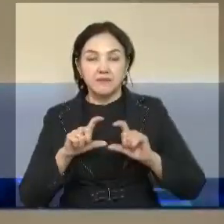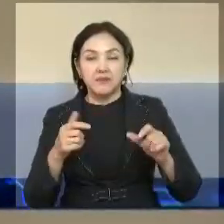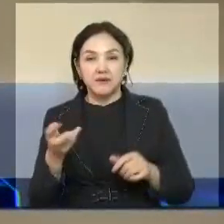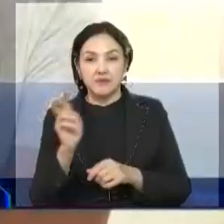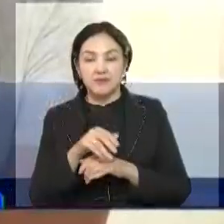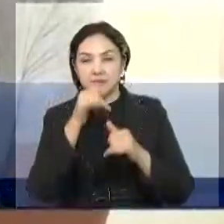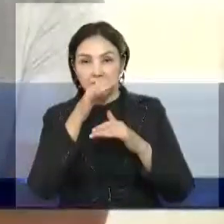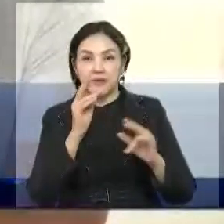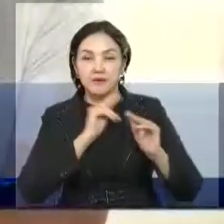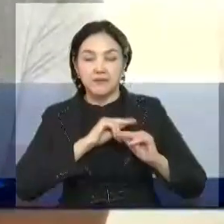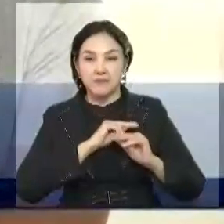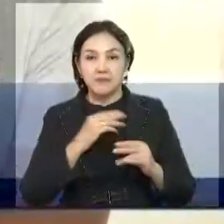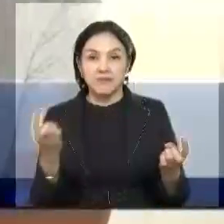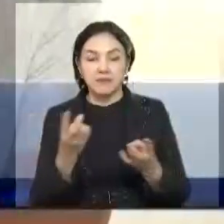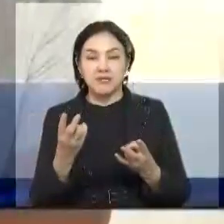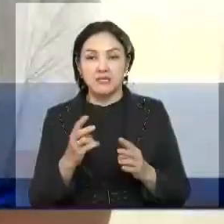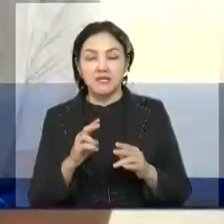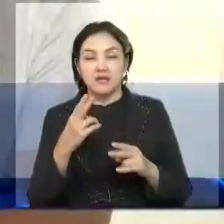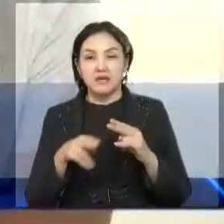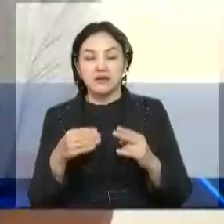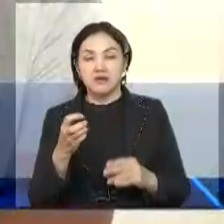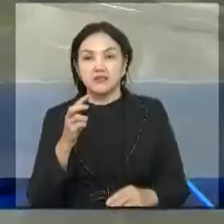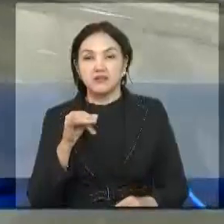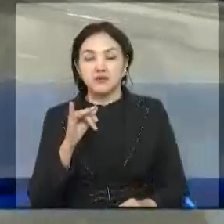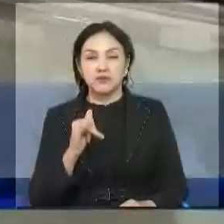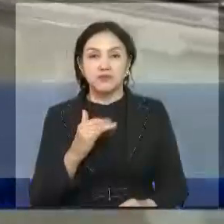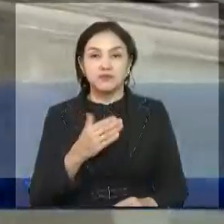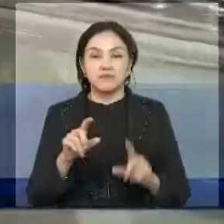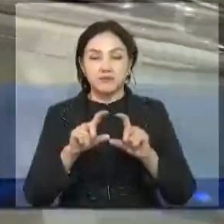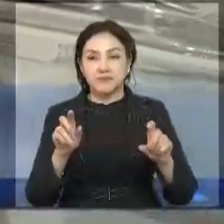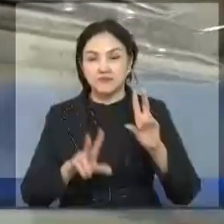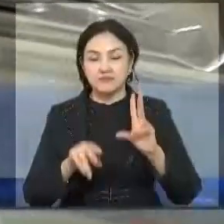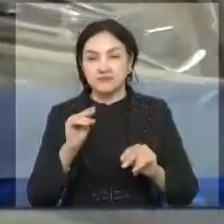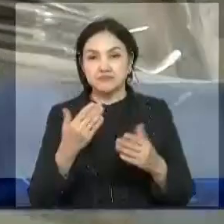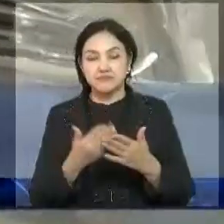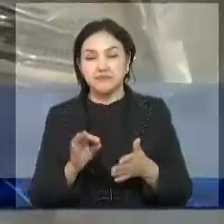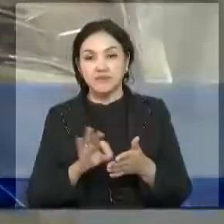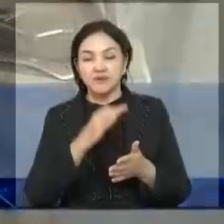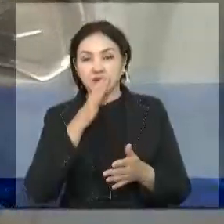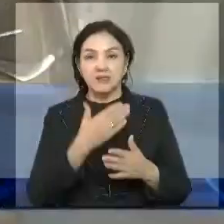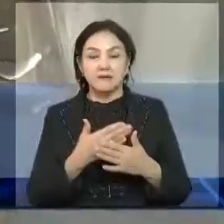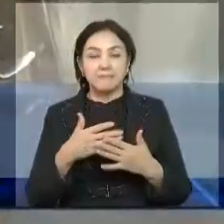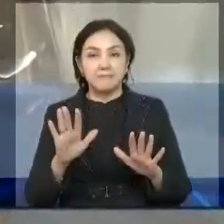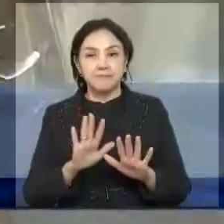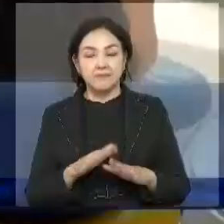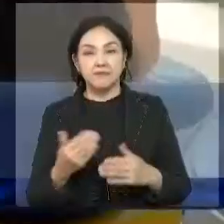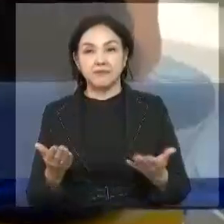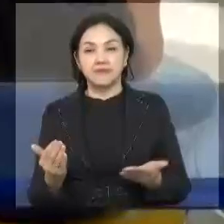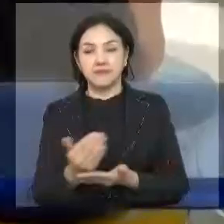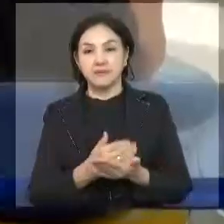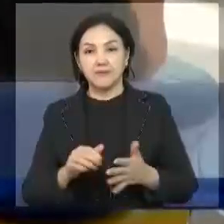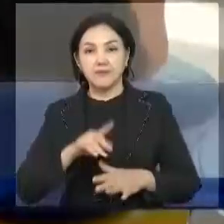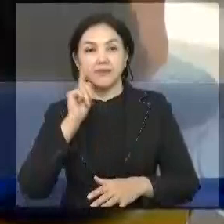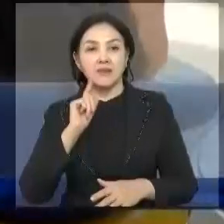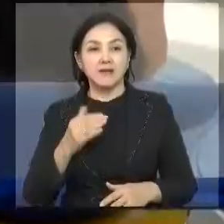могут устроиться на работу от них требуется закончить ещё и резидентуру учреждении надеятся что в скором времени подобную меру отменят и удастся набрать больше